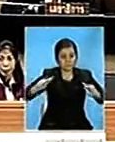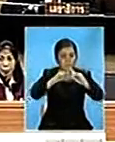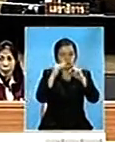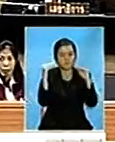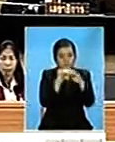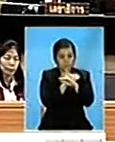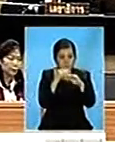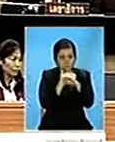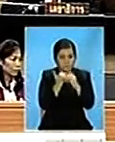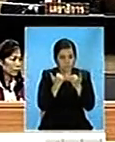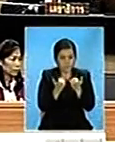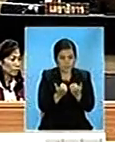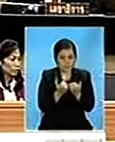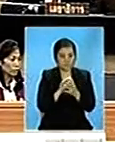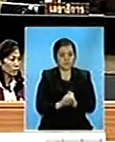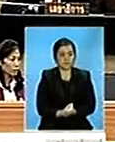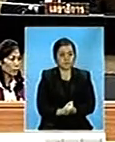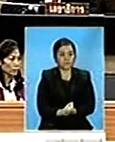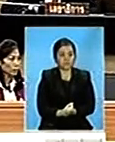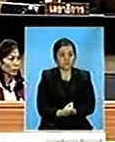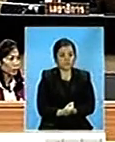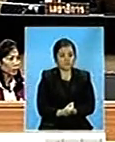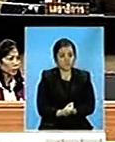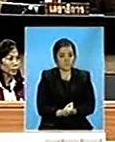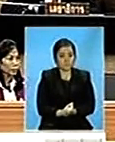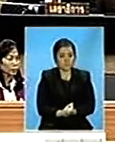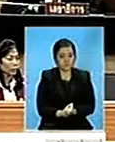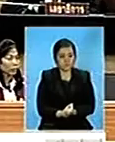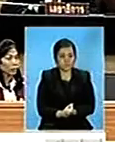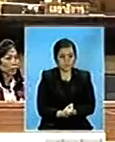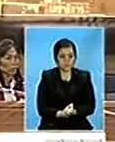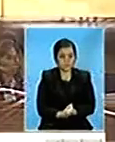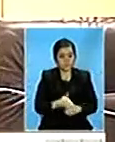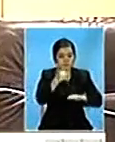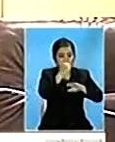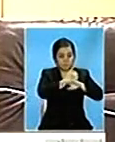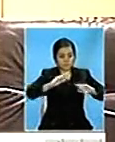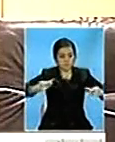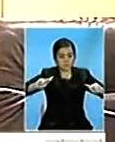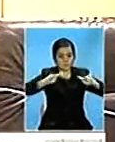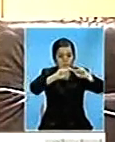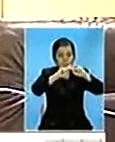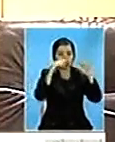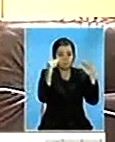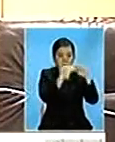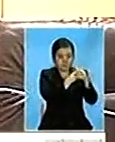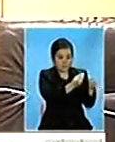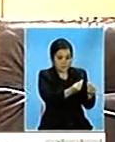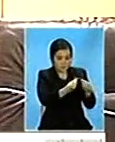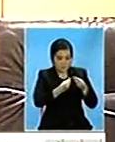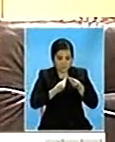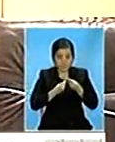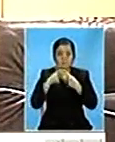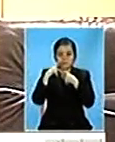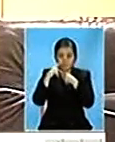มได้รับมอบหมายจากท่านรัฐมนตรีว่าการกระทรวงคมนาคมให้มาตอ